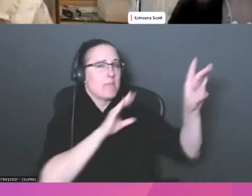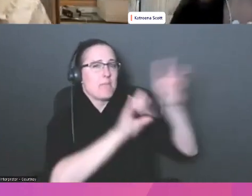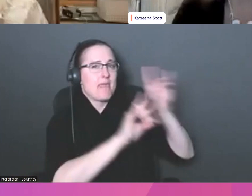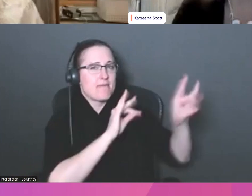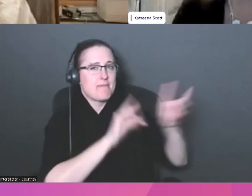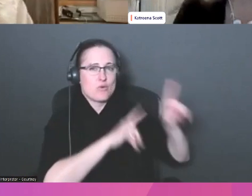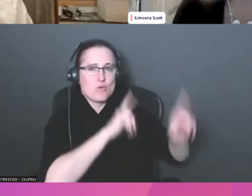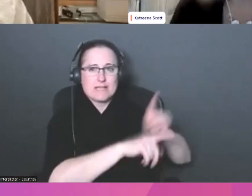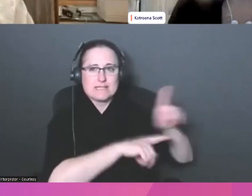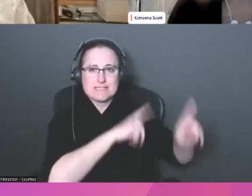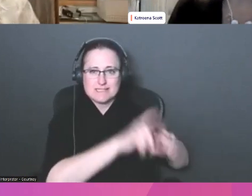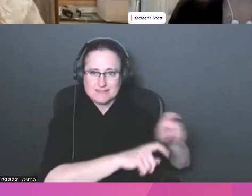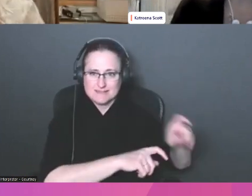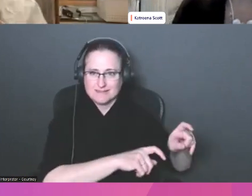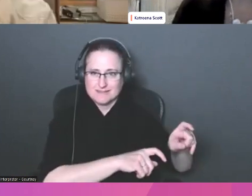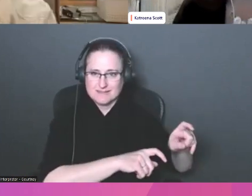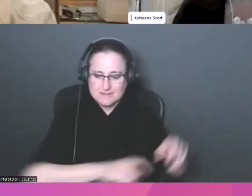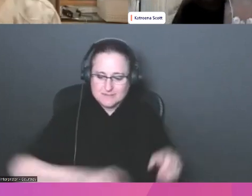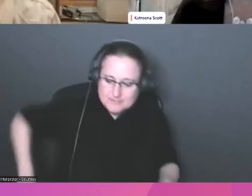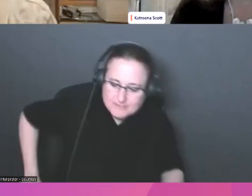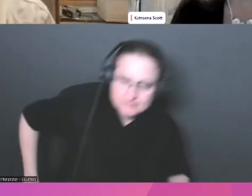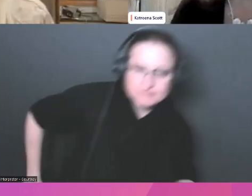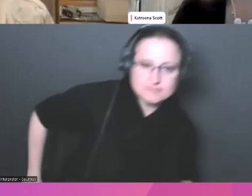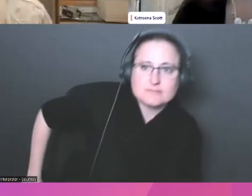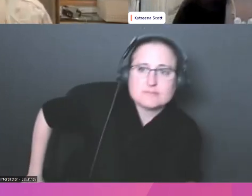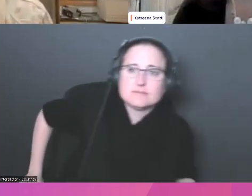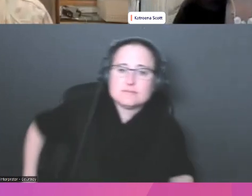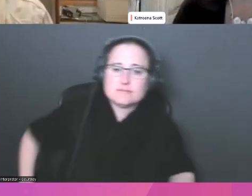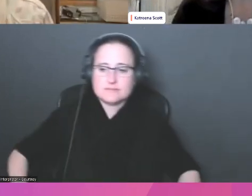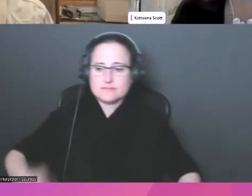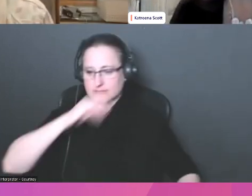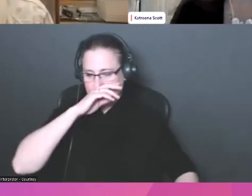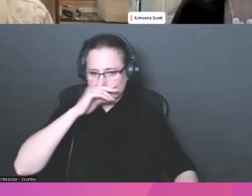Donc, vous m'avez aidé à choisir la prochaine question à vous poser.